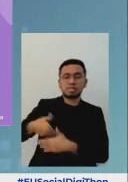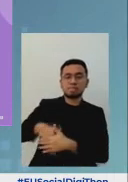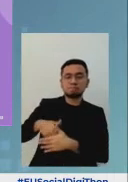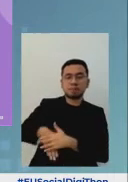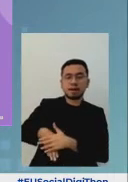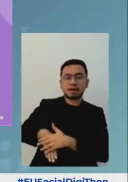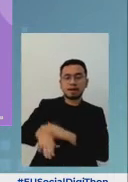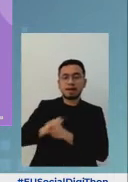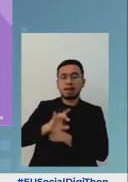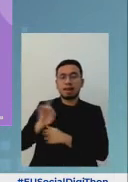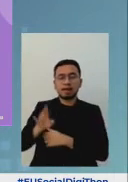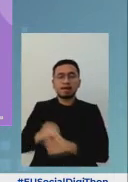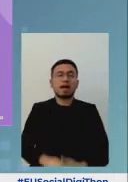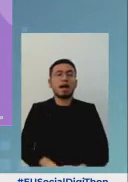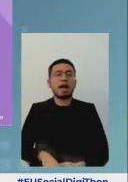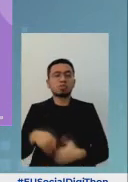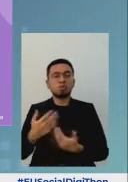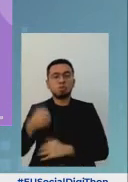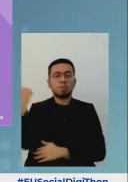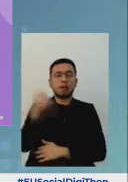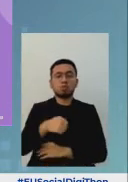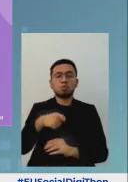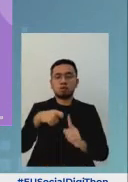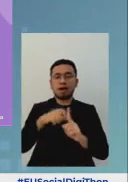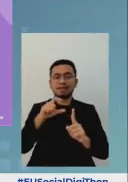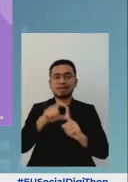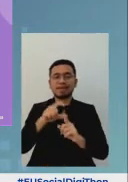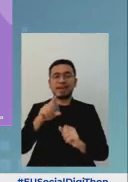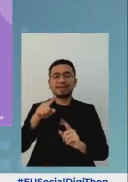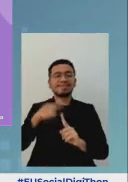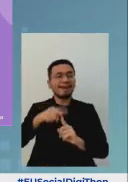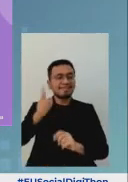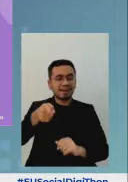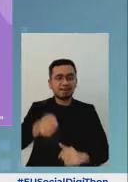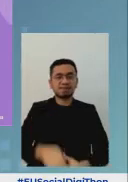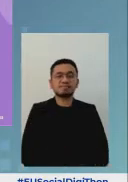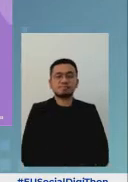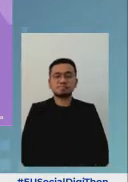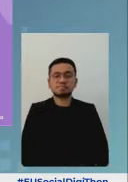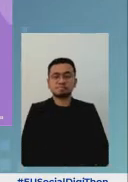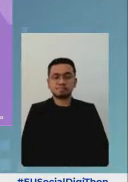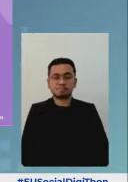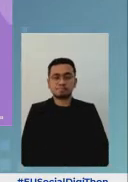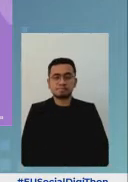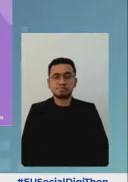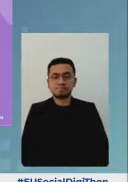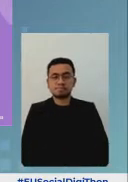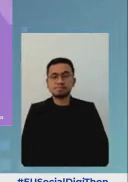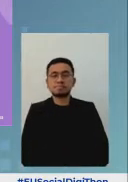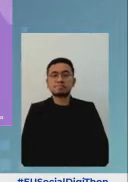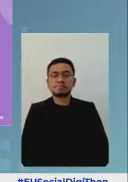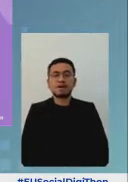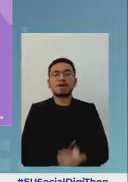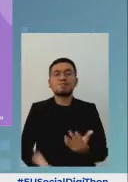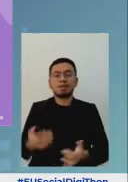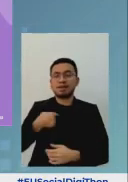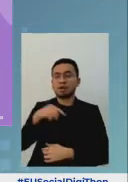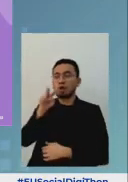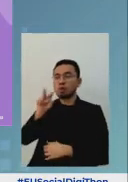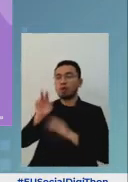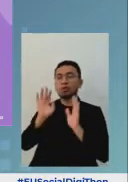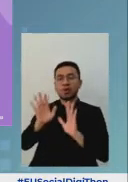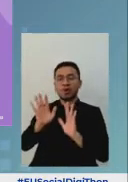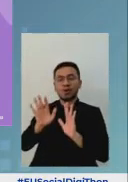Termasuk juga pelaku KDRT alias kekerasan dalam rumah tangga. Jadi, walaupun kita cuma penonton, apalagi